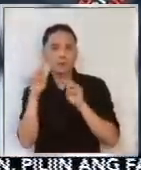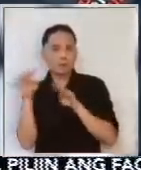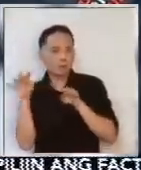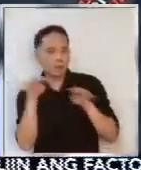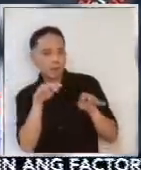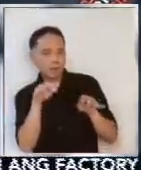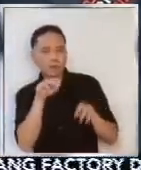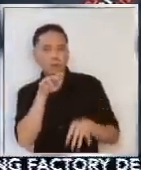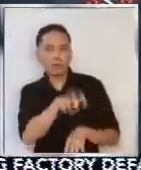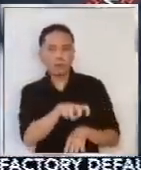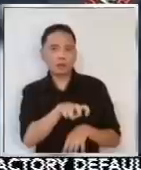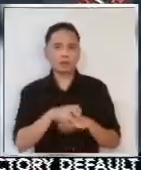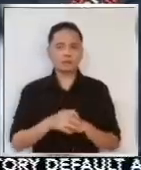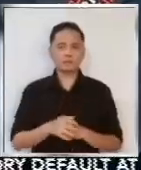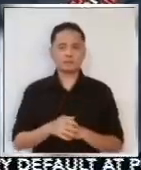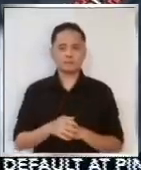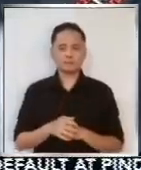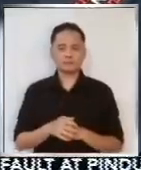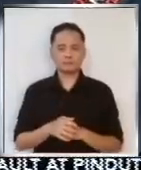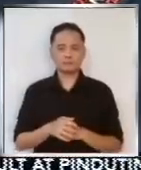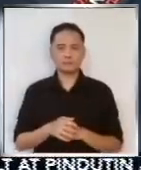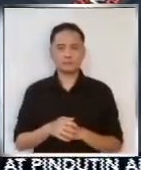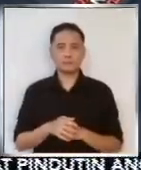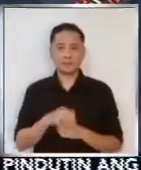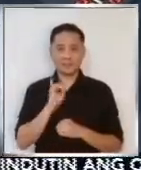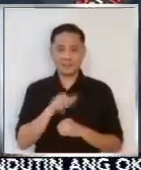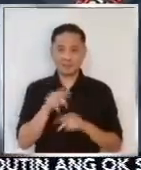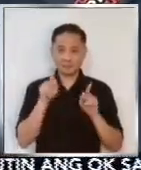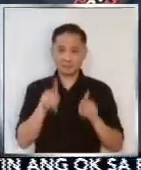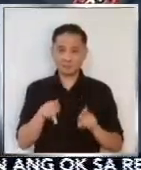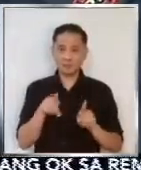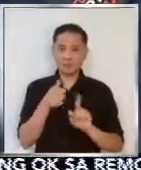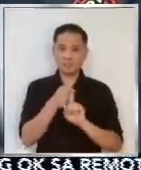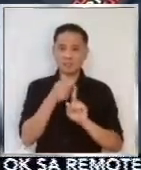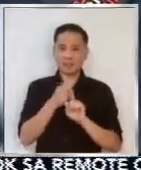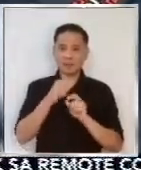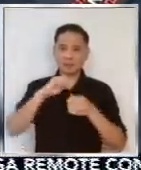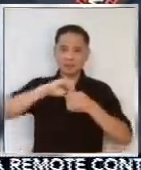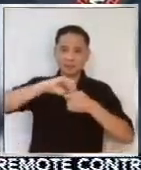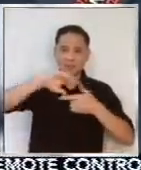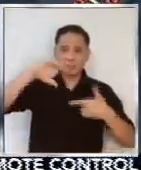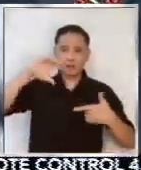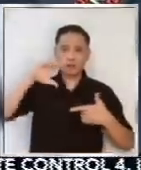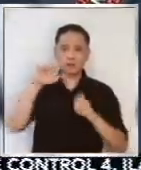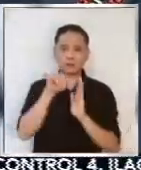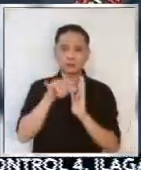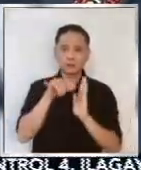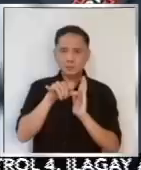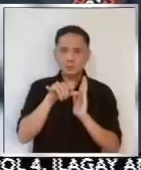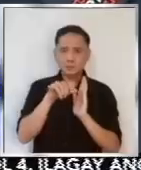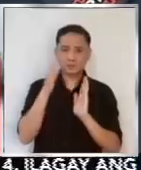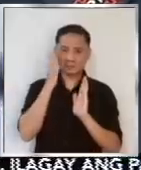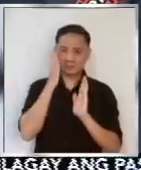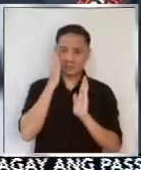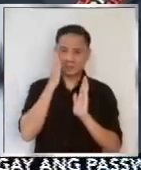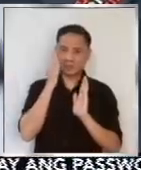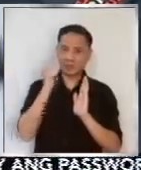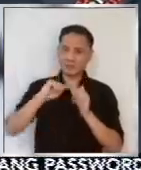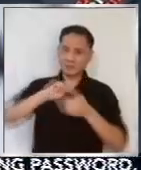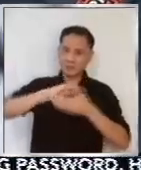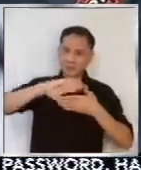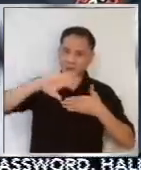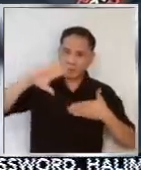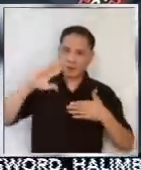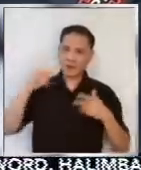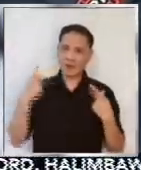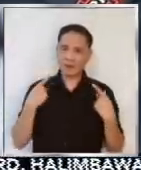out na vlogger na sa YouTube. At alam naman natin, siyempre, pag vlogger, may kita na yan eh. Sa views niya